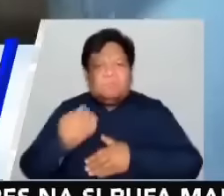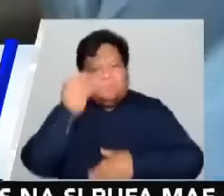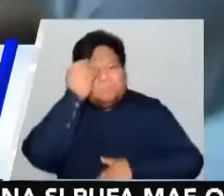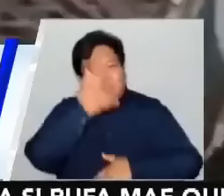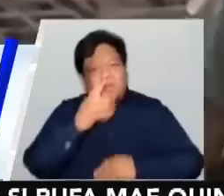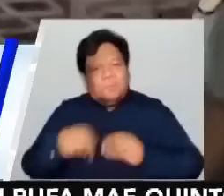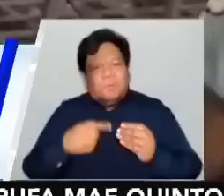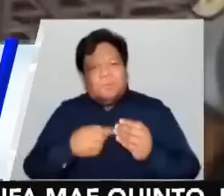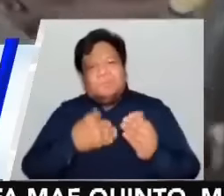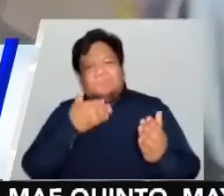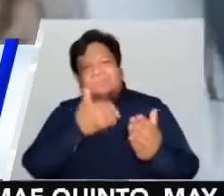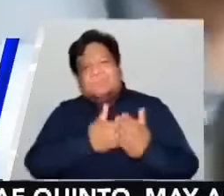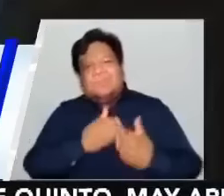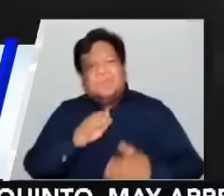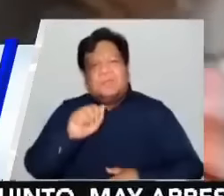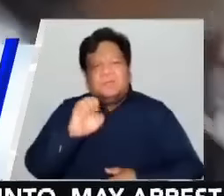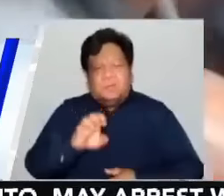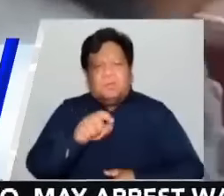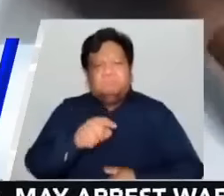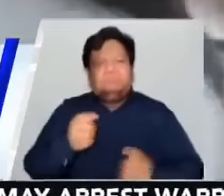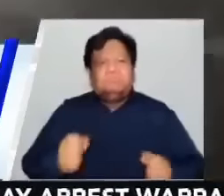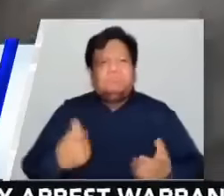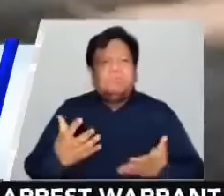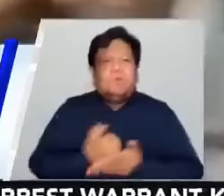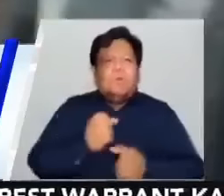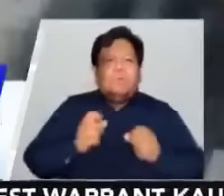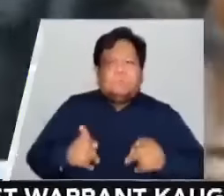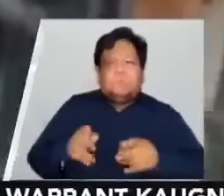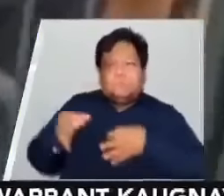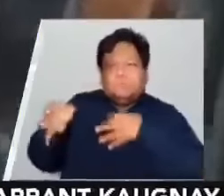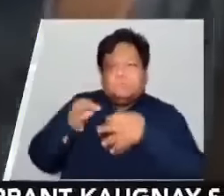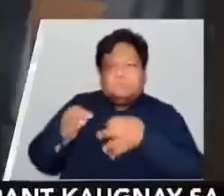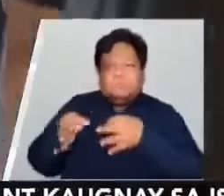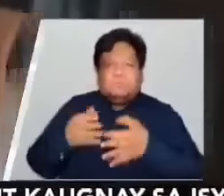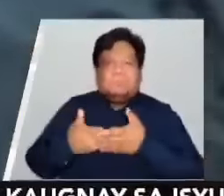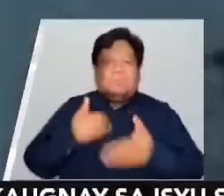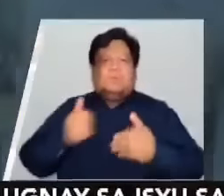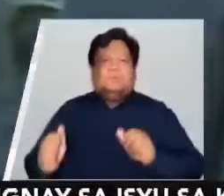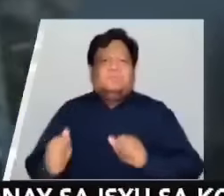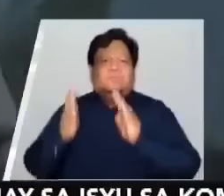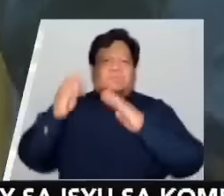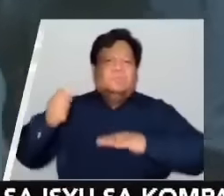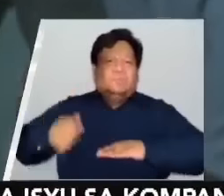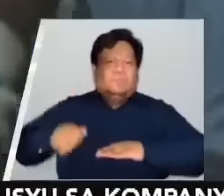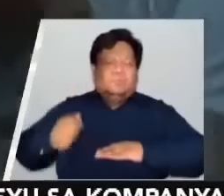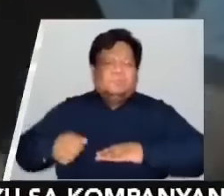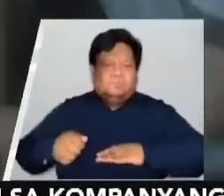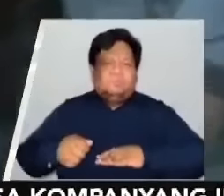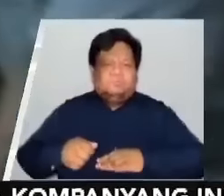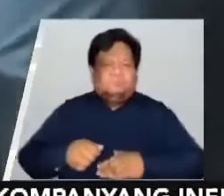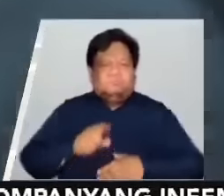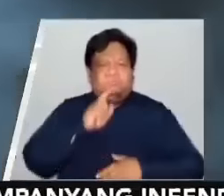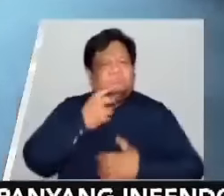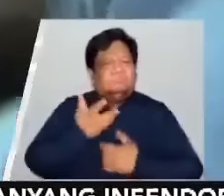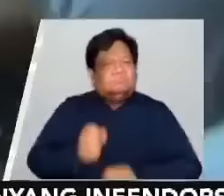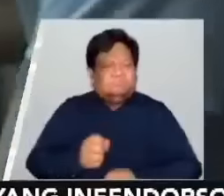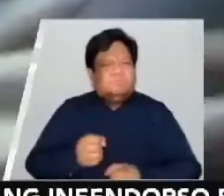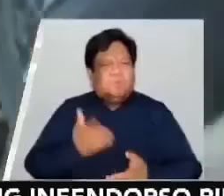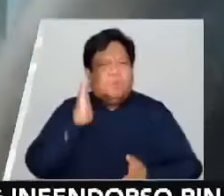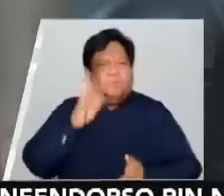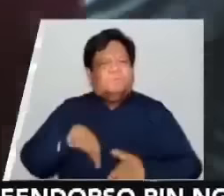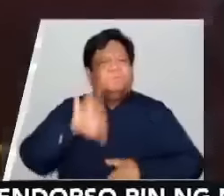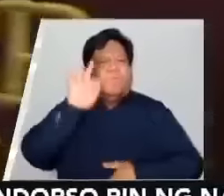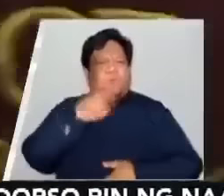daw sila ng tsansang makapagpaliwanag bago pa umabot sa korte. Tiwala siyang mapapatunayang walang kasalanan si Neri. Mav